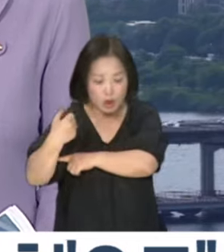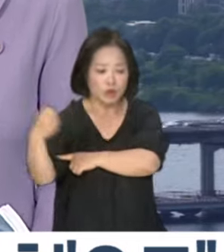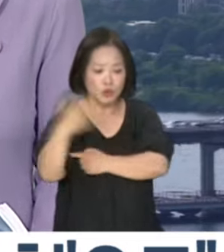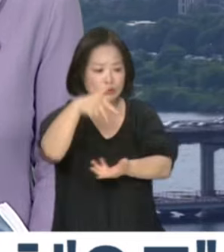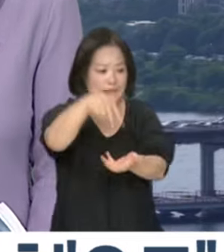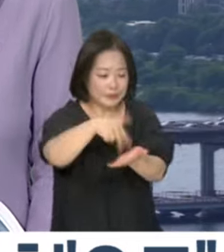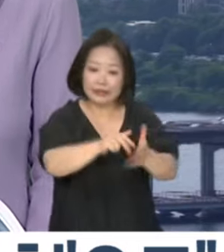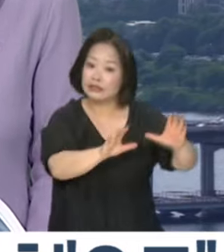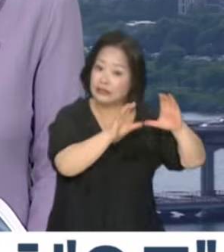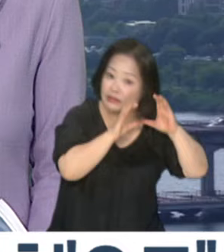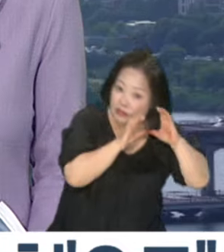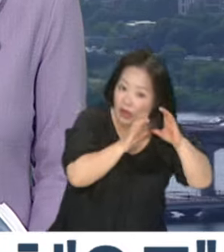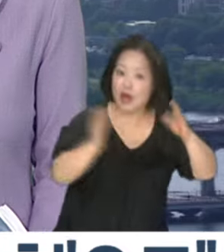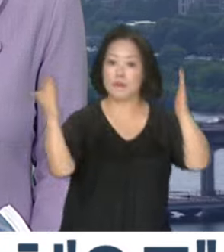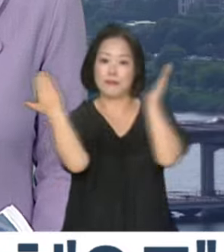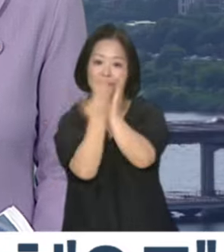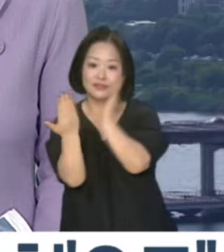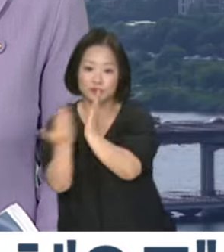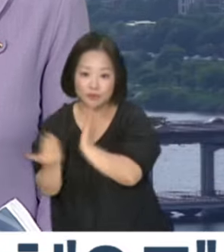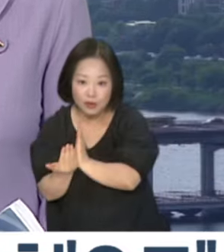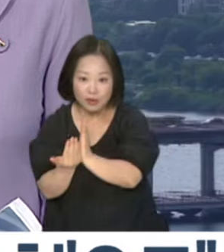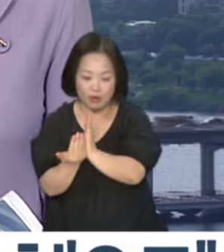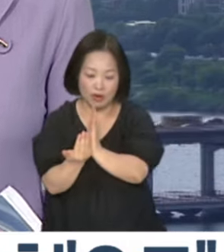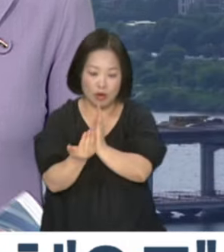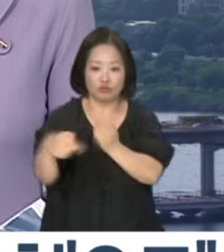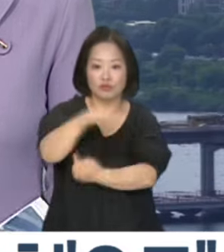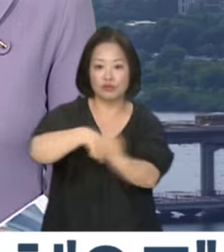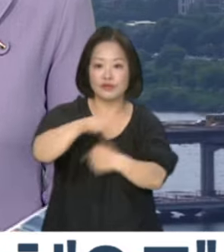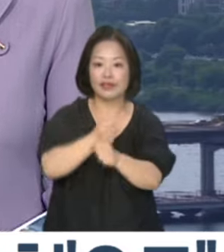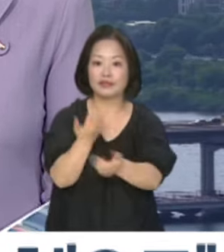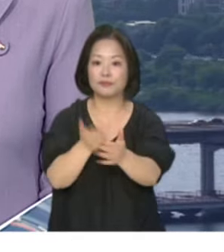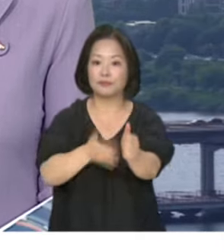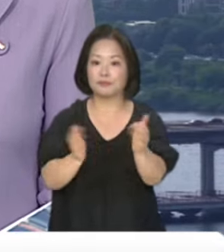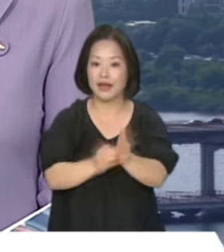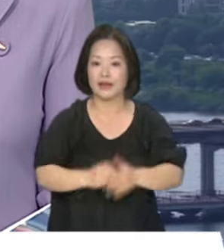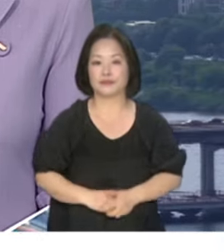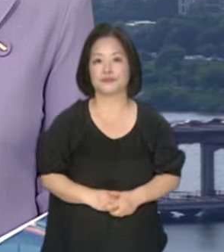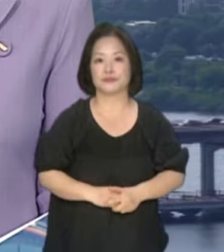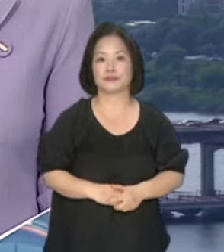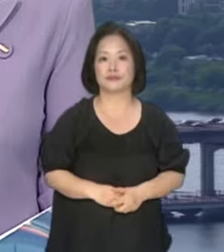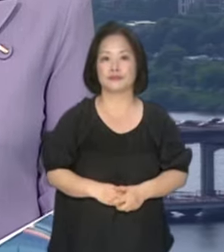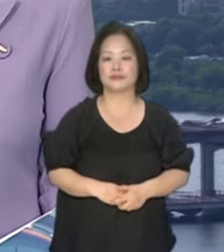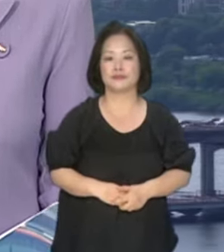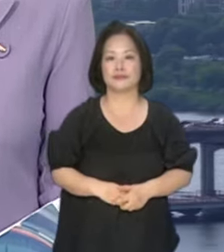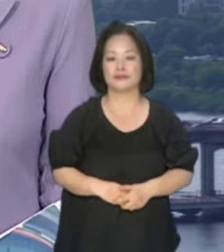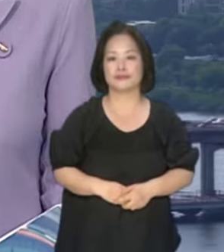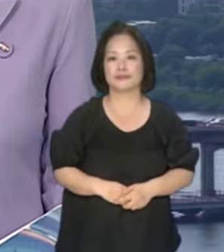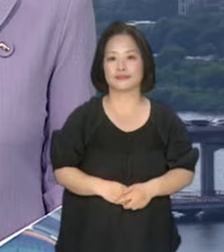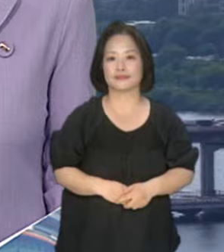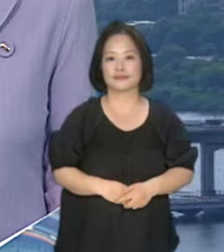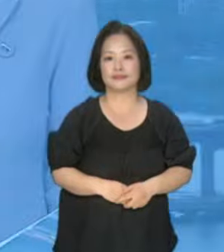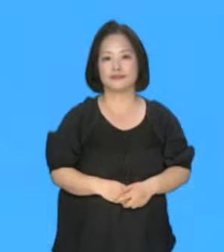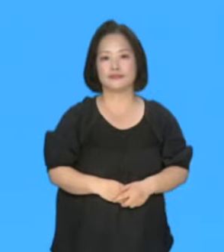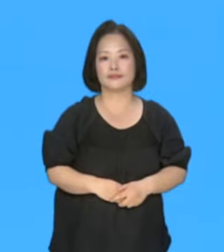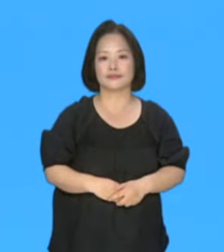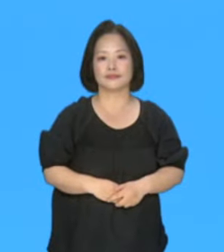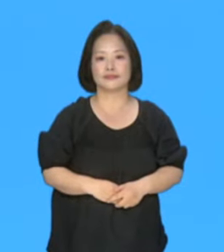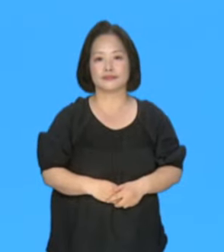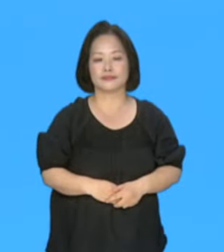목소리를 반영하는 현장 맞춤형 재정 운용을 강조했습니다. 네, 윤 대통령의 발언 화면으로 보시겠습니다.